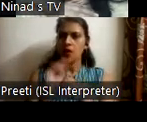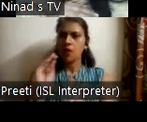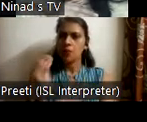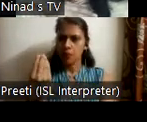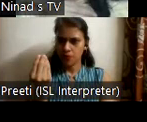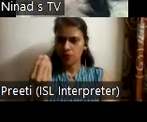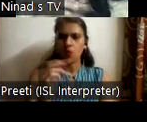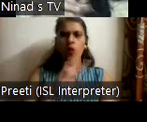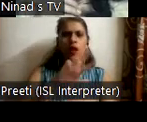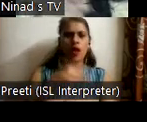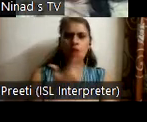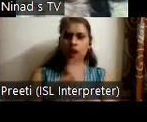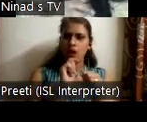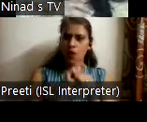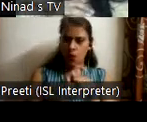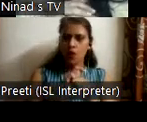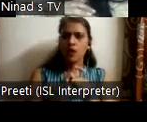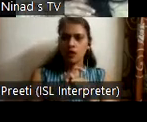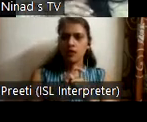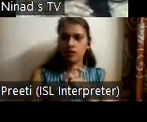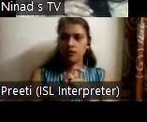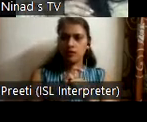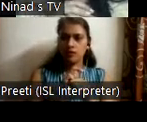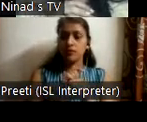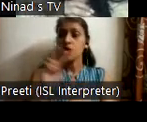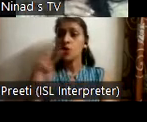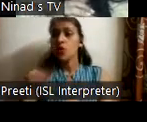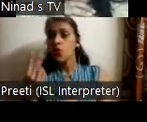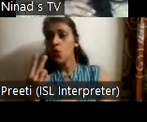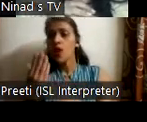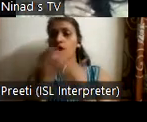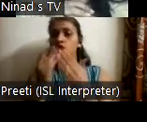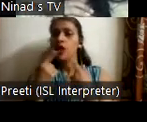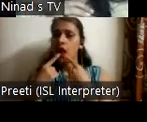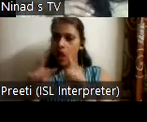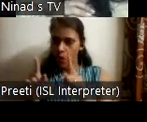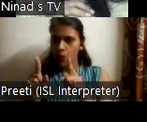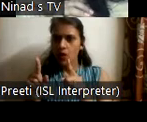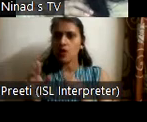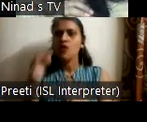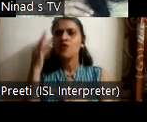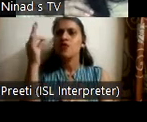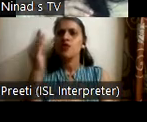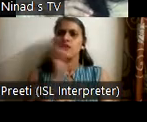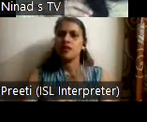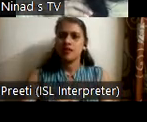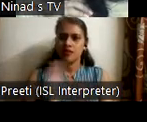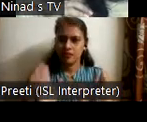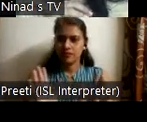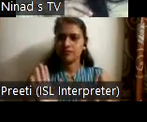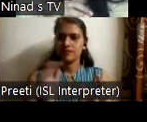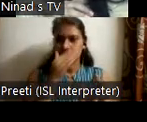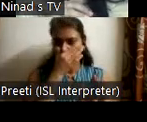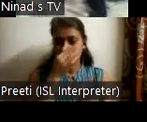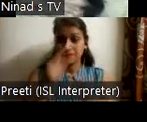hours of work, allow them 2 hours of education so that वो पढ़ लिख लेंगे तो आप ही को मदद करेंगे